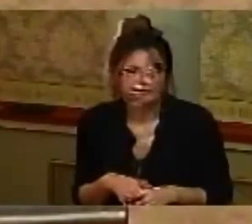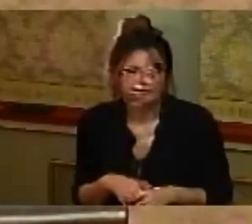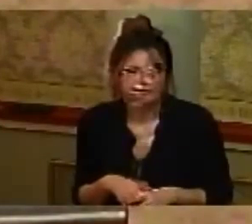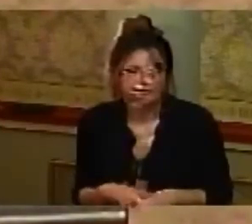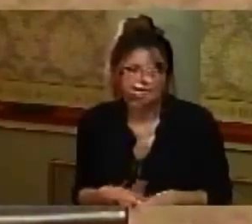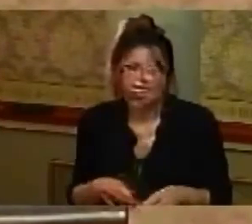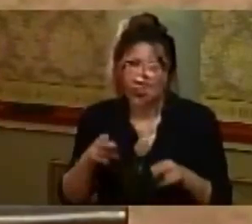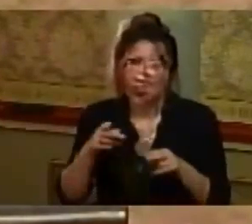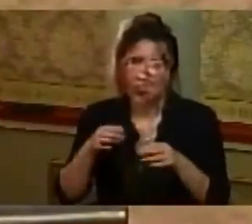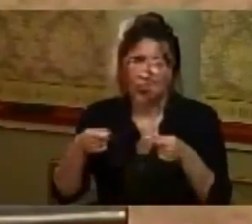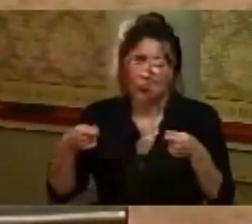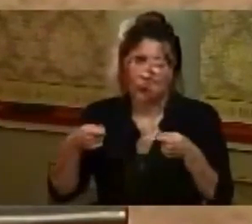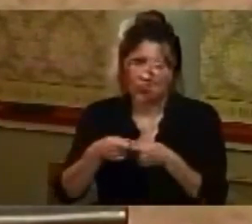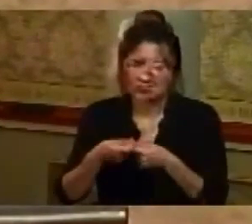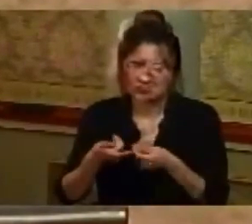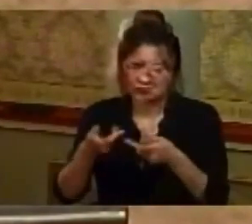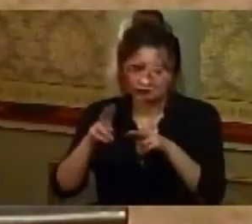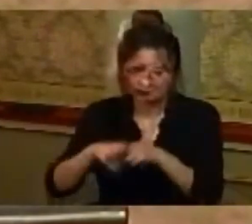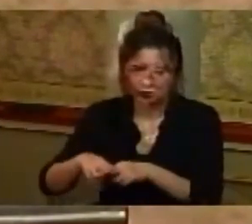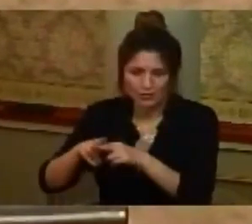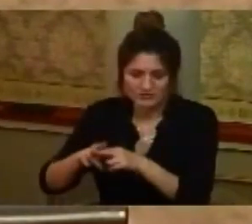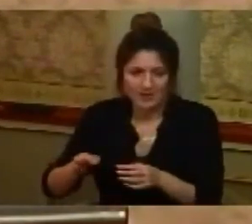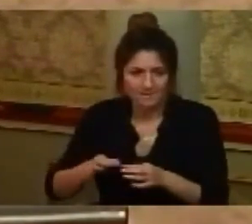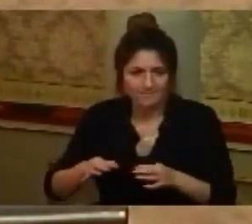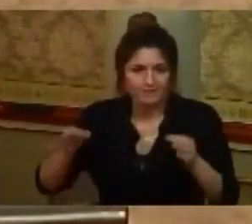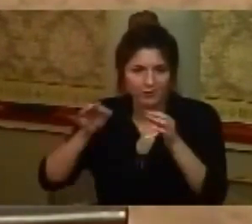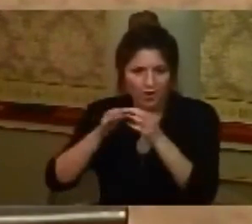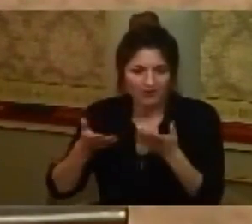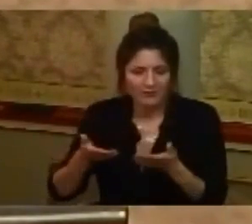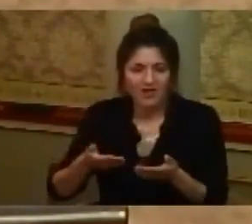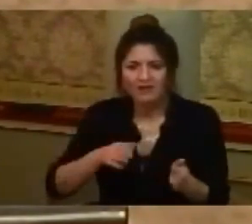projekata, kažem, godinama se govori